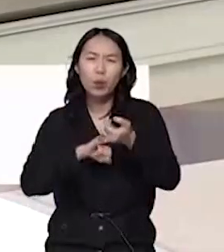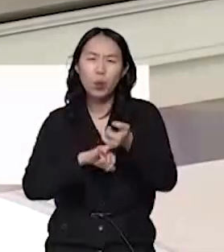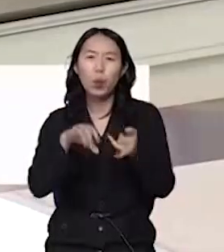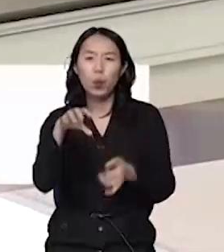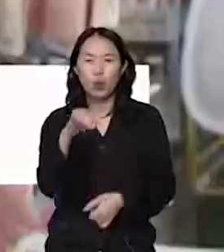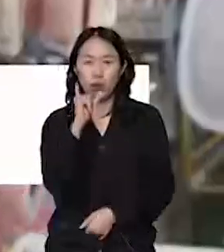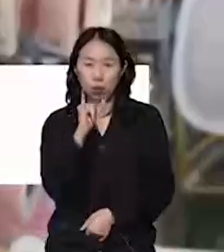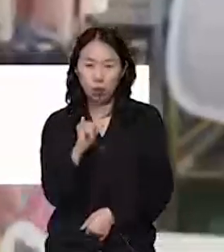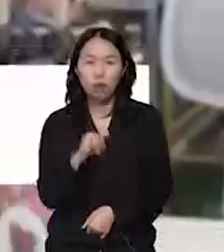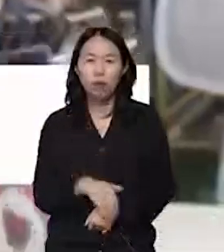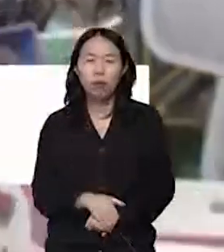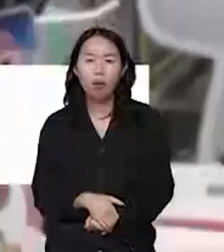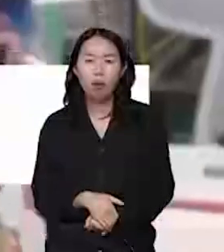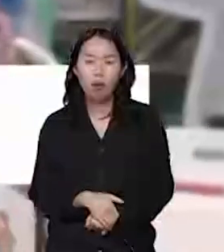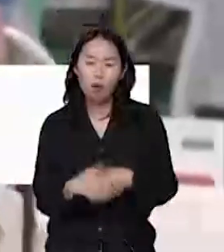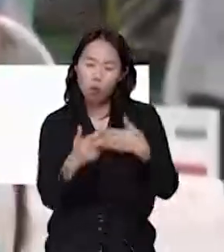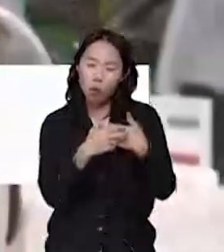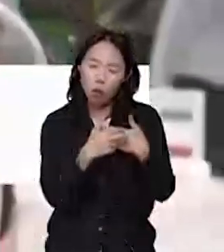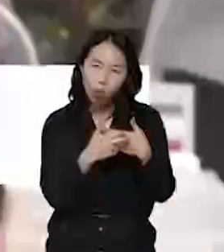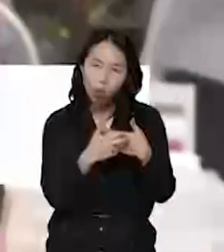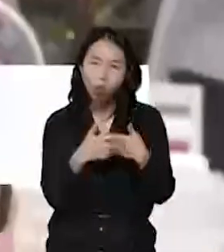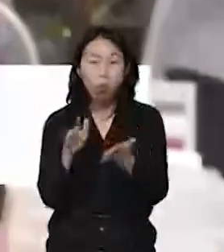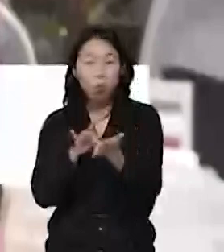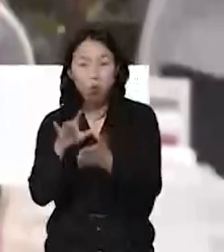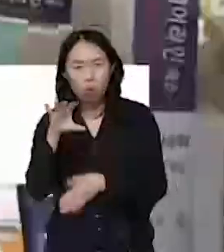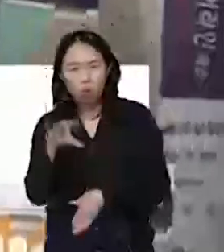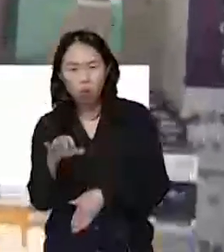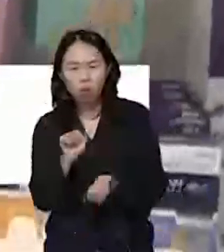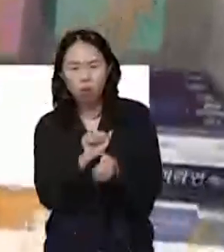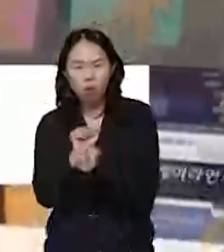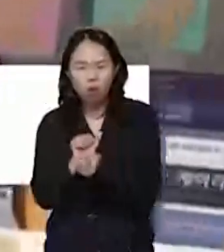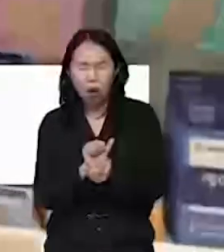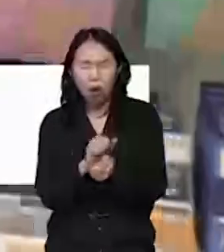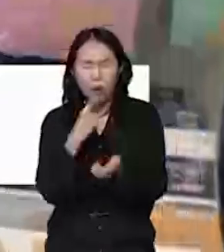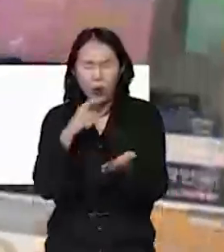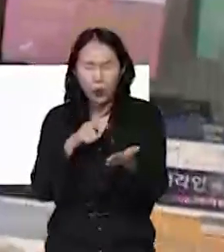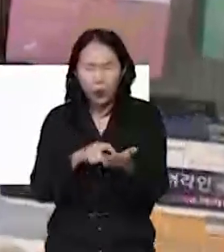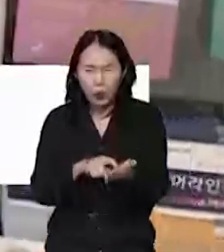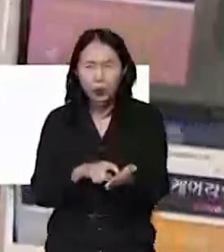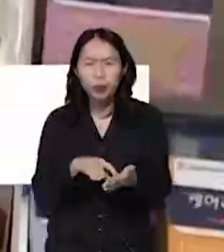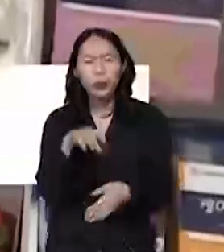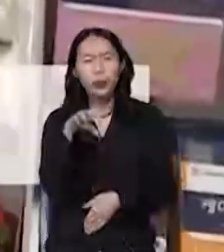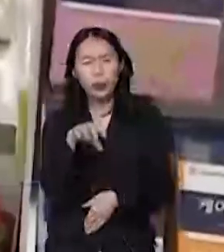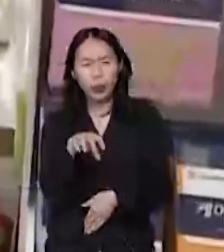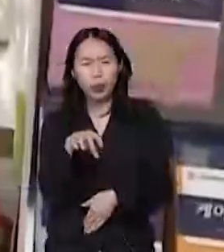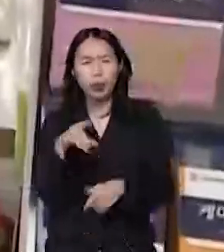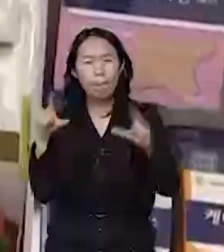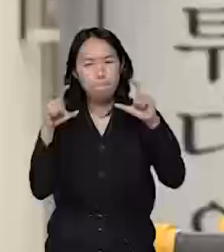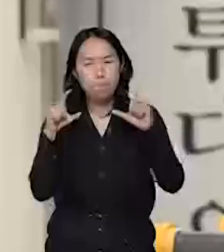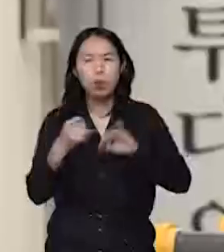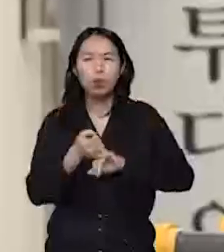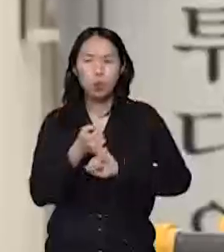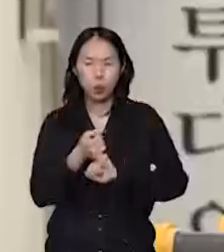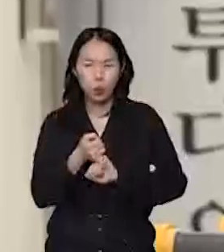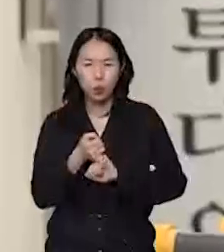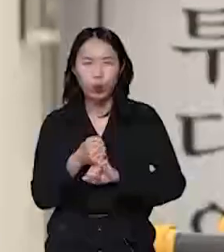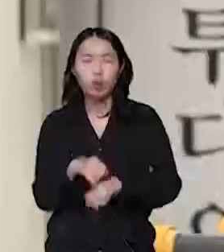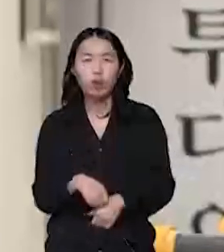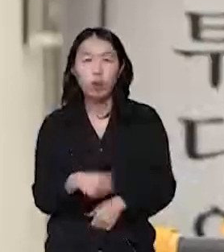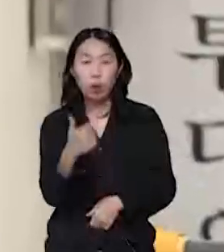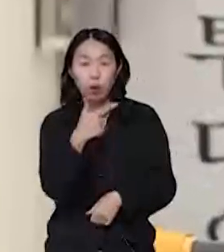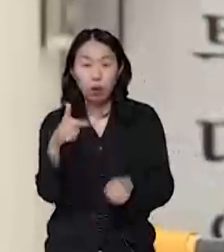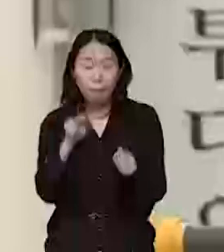장소도 있습니다. 병원과 약국 등 감염 위험이 높은 의료기관이 대표적입니다.